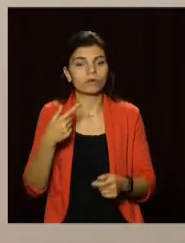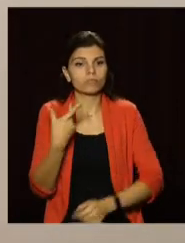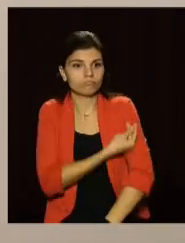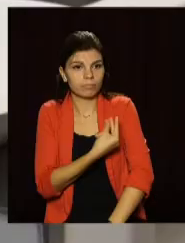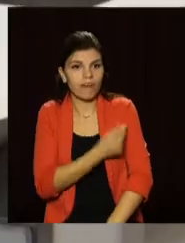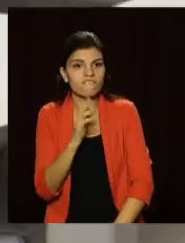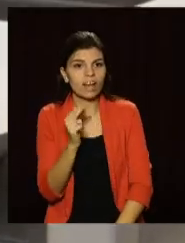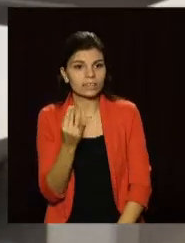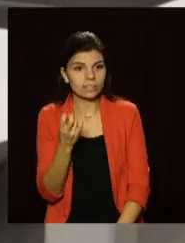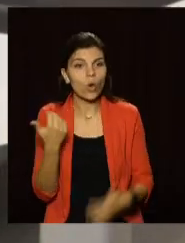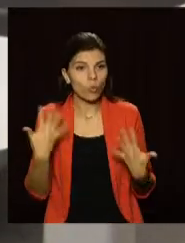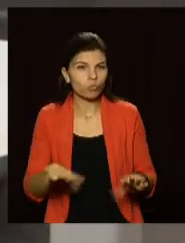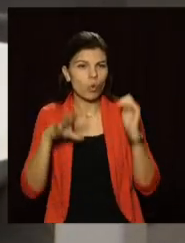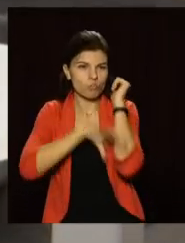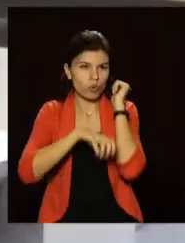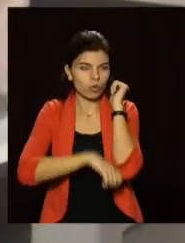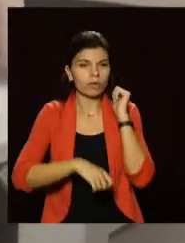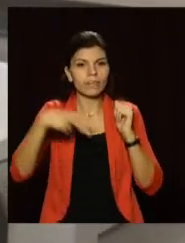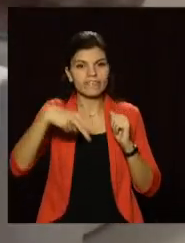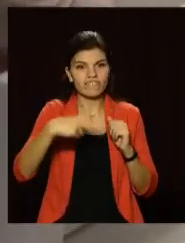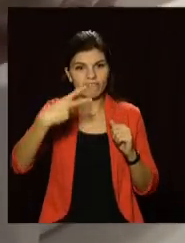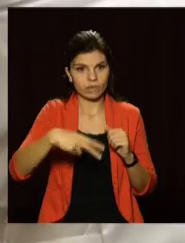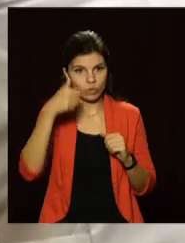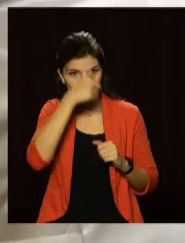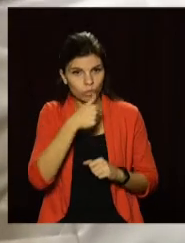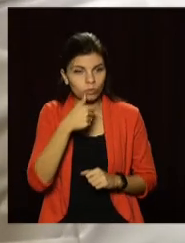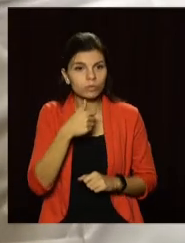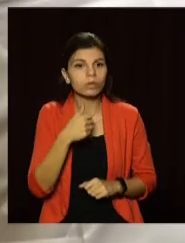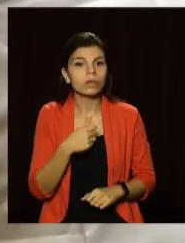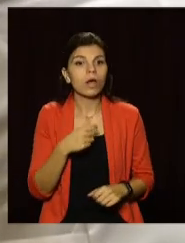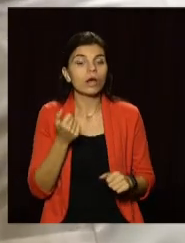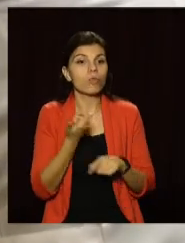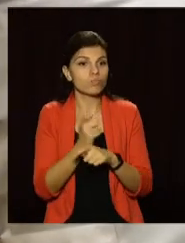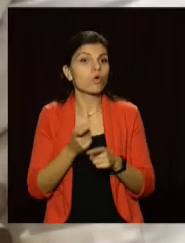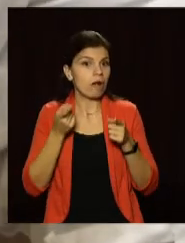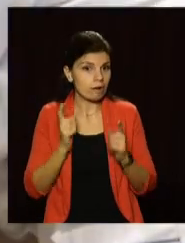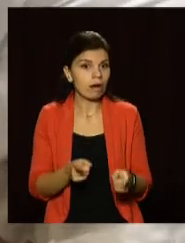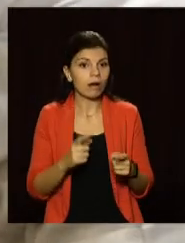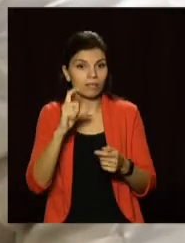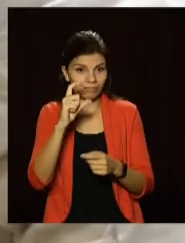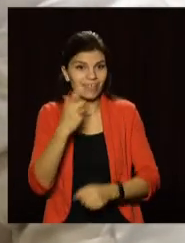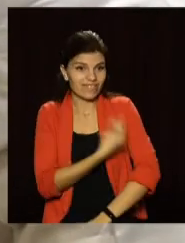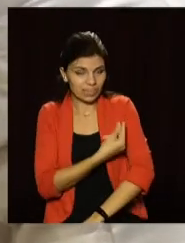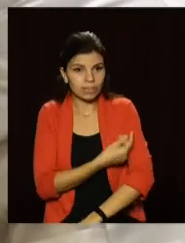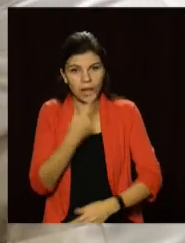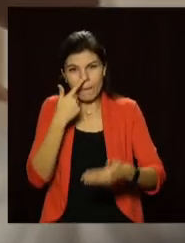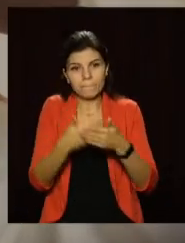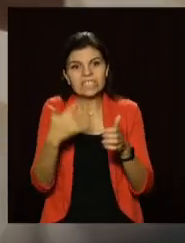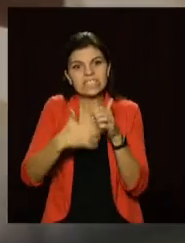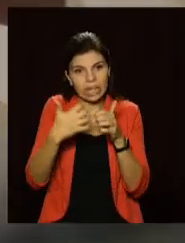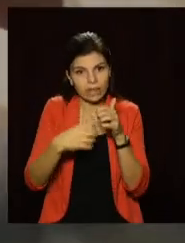сертифіковану вакцину вже наприкінці 2020 року. За більш реалістичними, препарат буде готовий ближче до